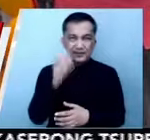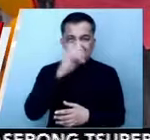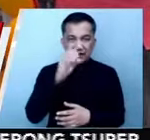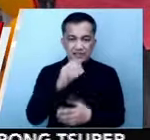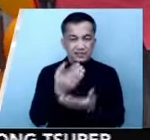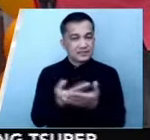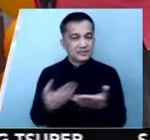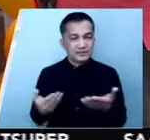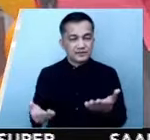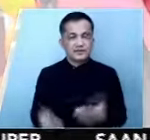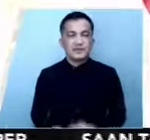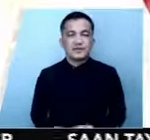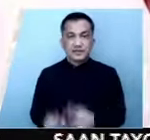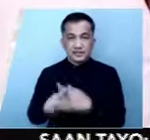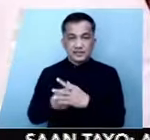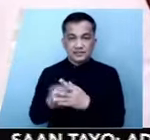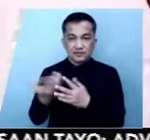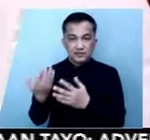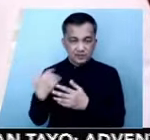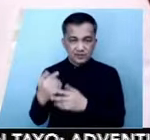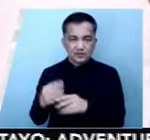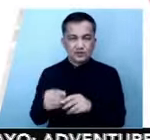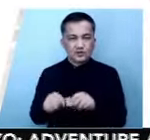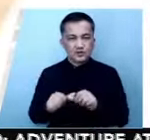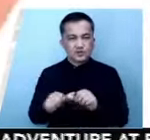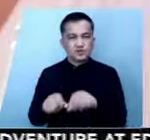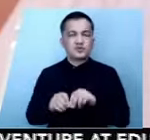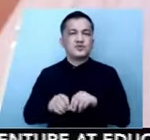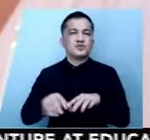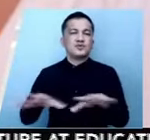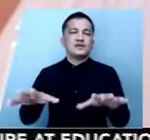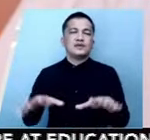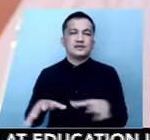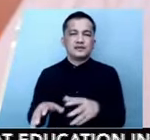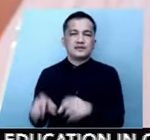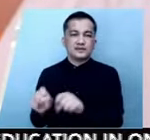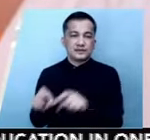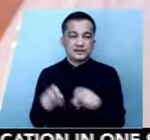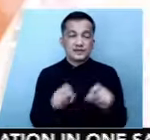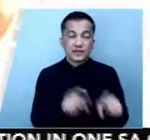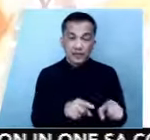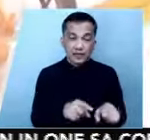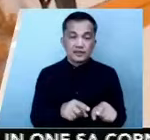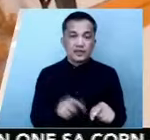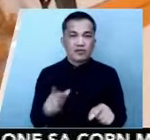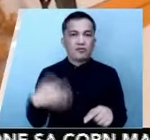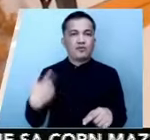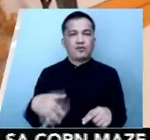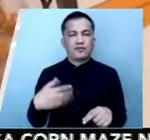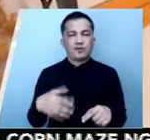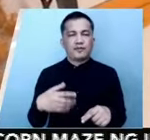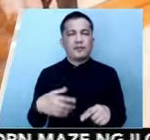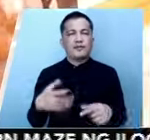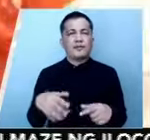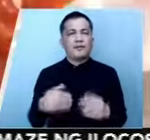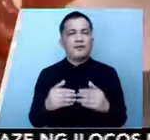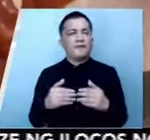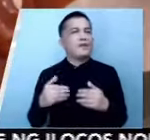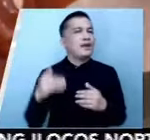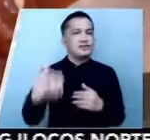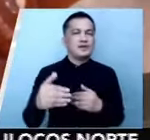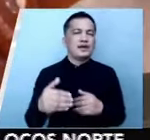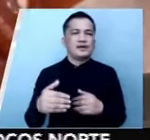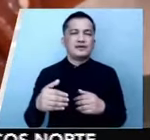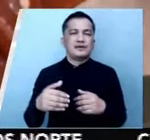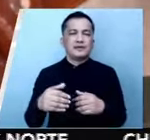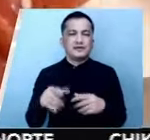Mula nun, patuloy pa silang nag-spread ng wings and fry. At huwag ka, malayo na ang nalipad ng kanilang requirements noon dahil